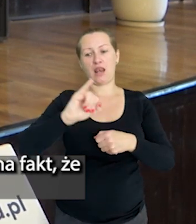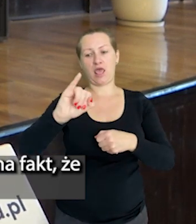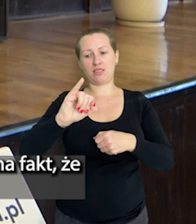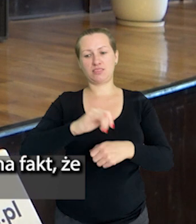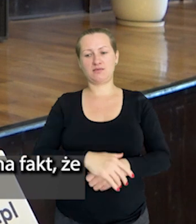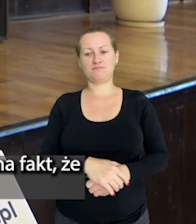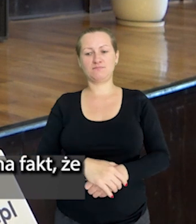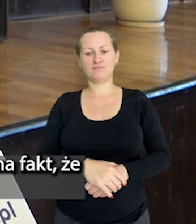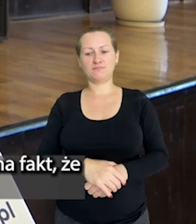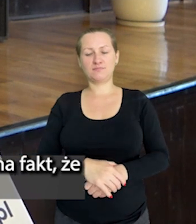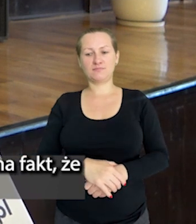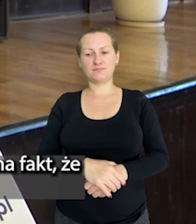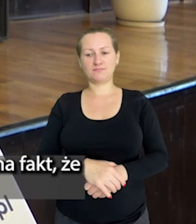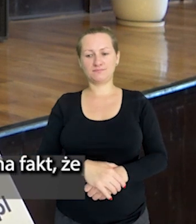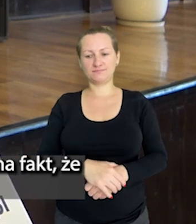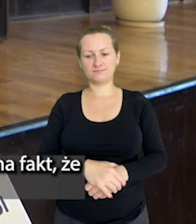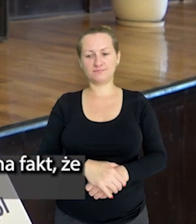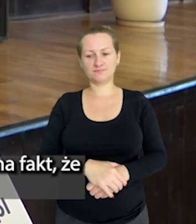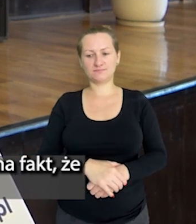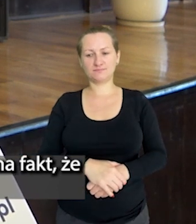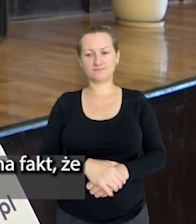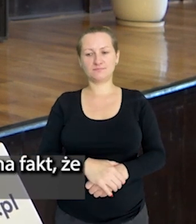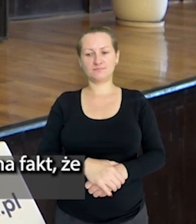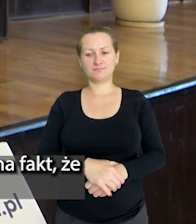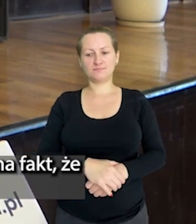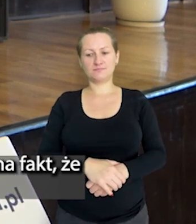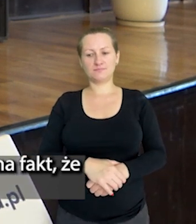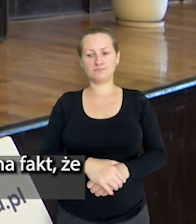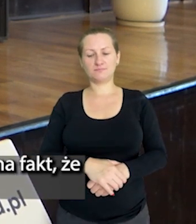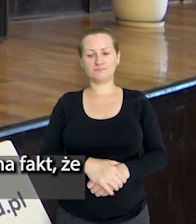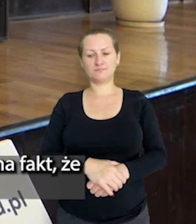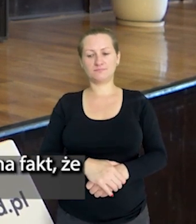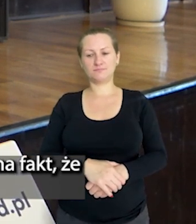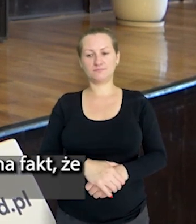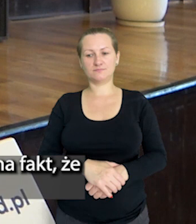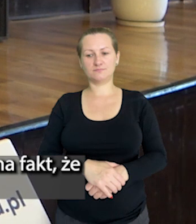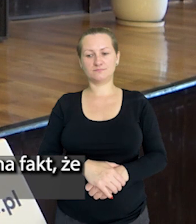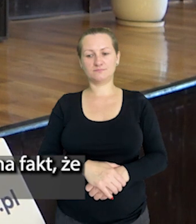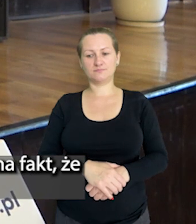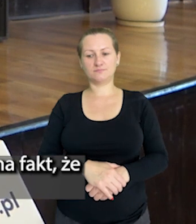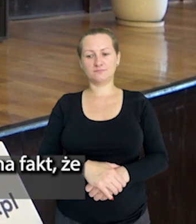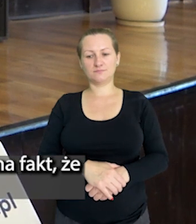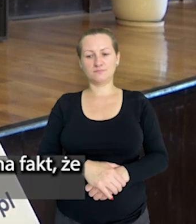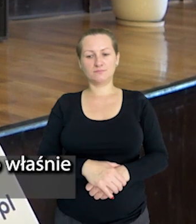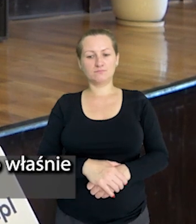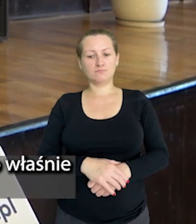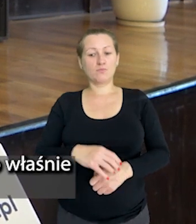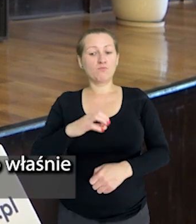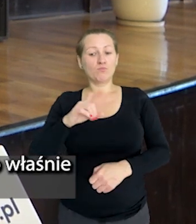my grandfather lived here 30 years and he lived 55 years in the United